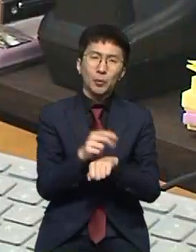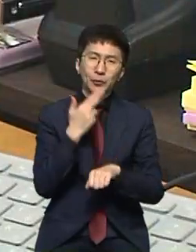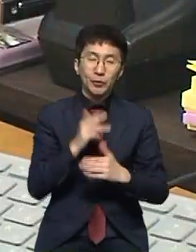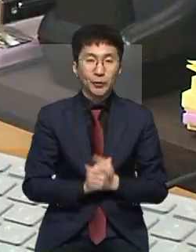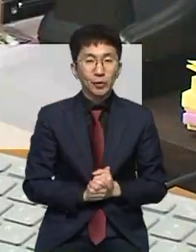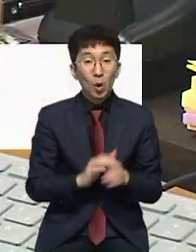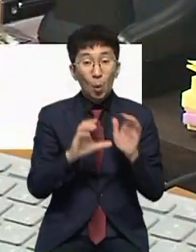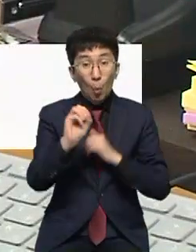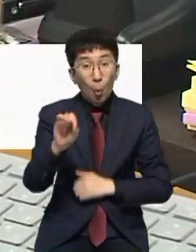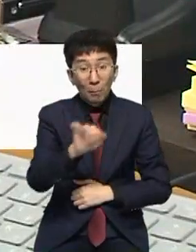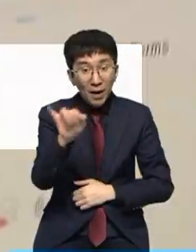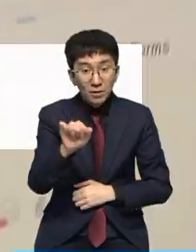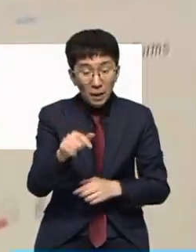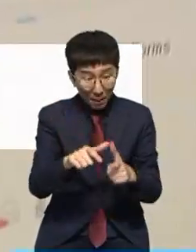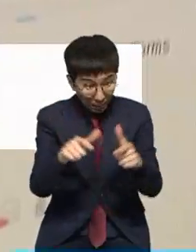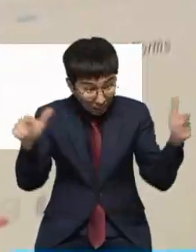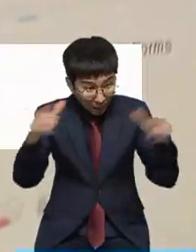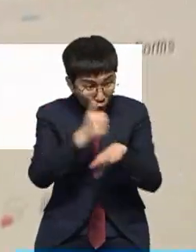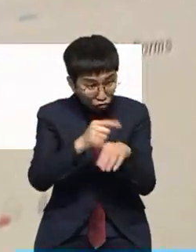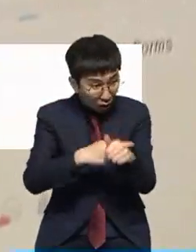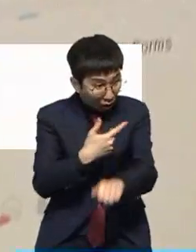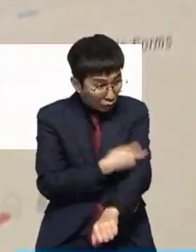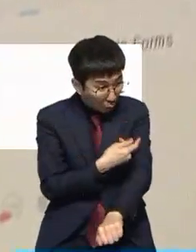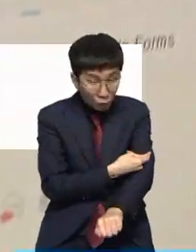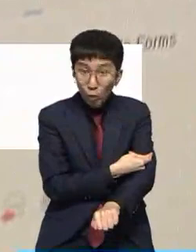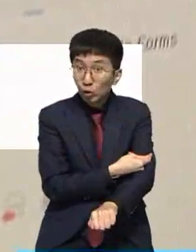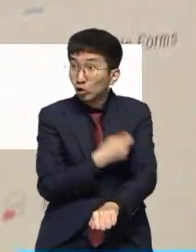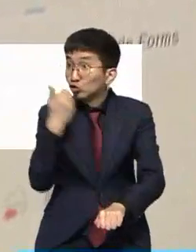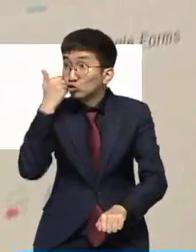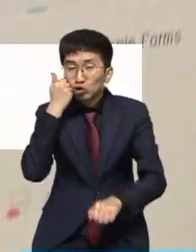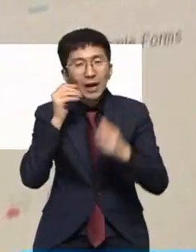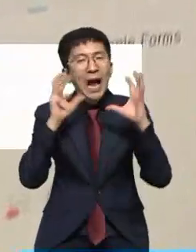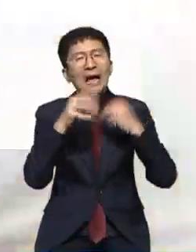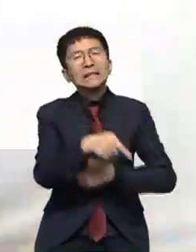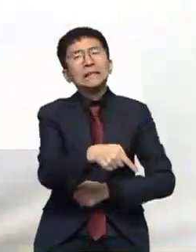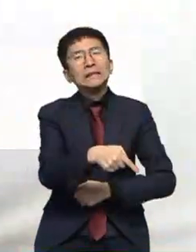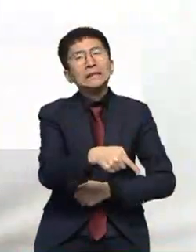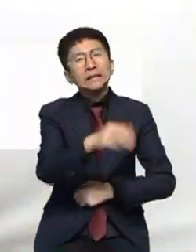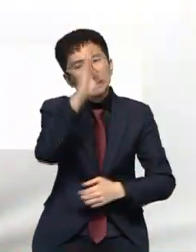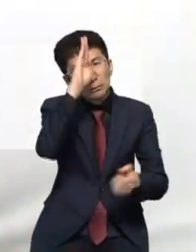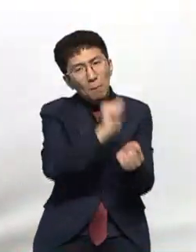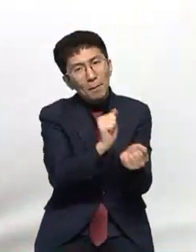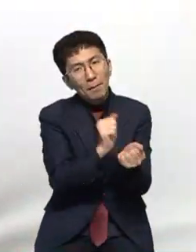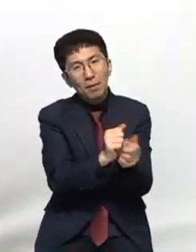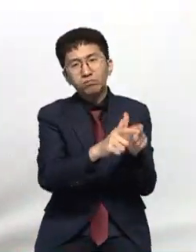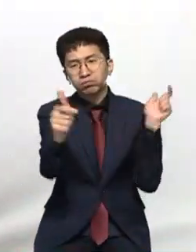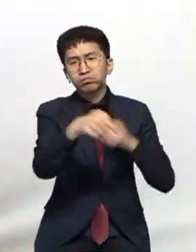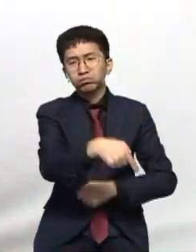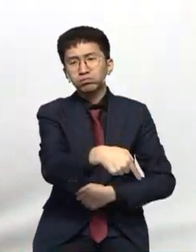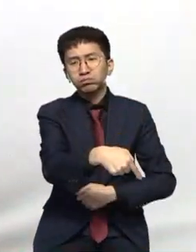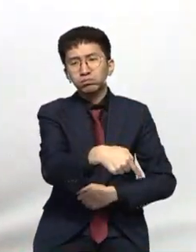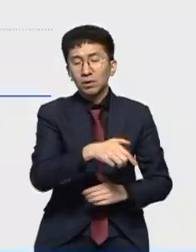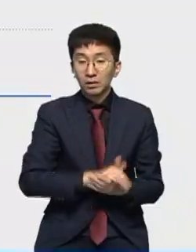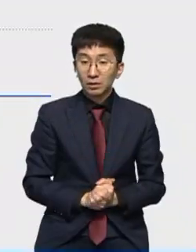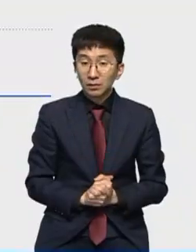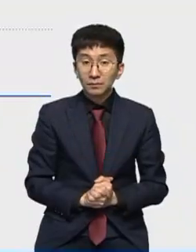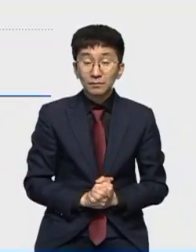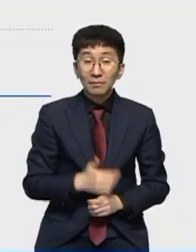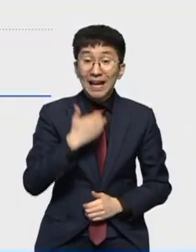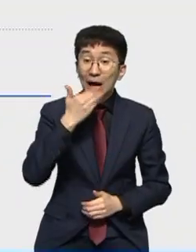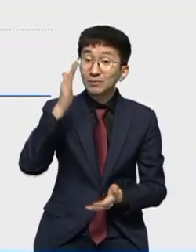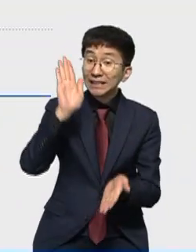오미크론이 확산하면서 백신 접종 대상이 아닌 어린이 확진자가 크게 늘었기 때문입니다. 9살